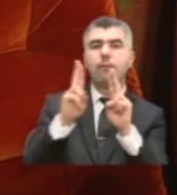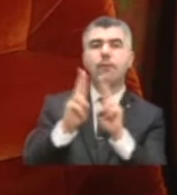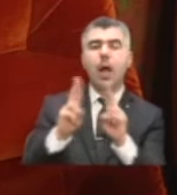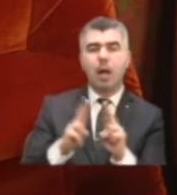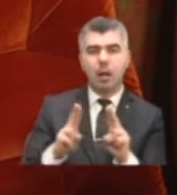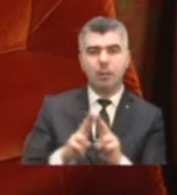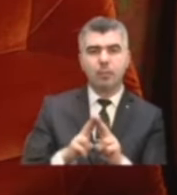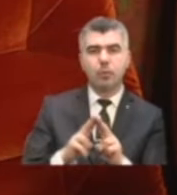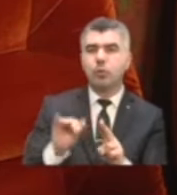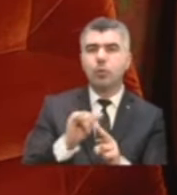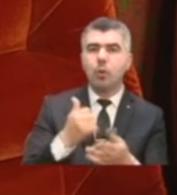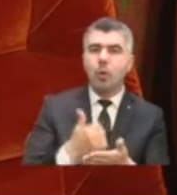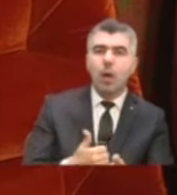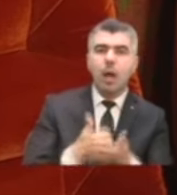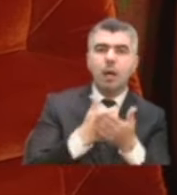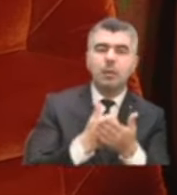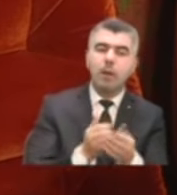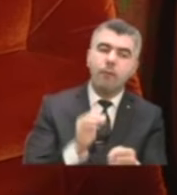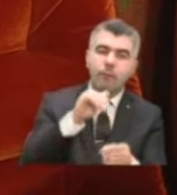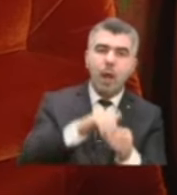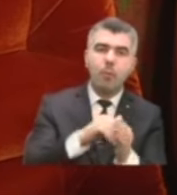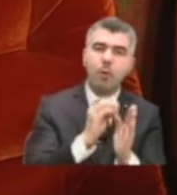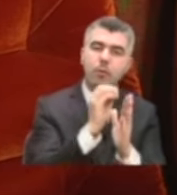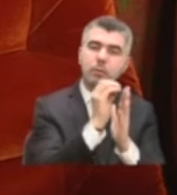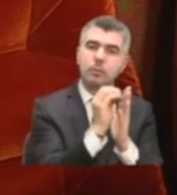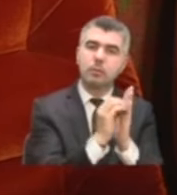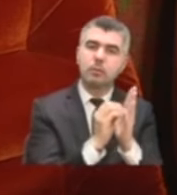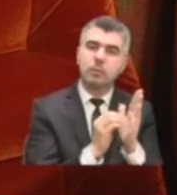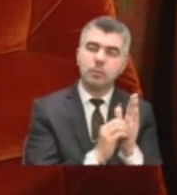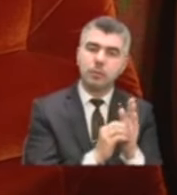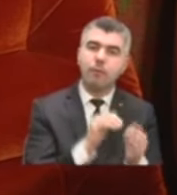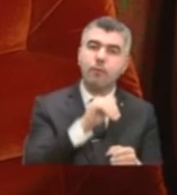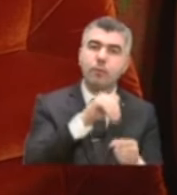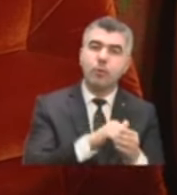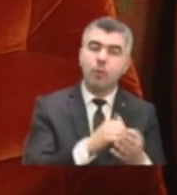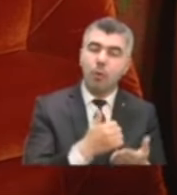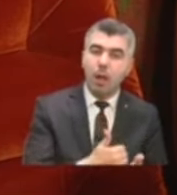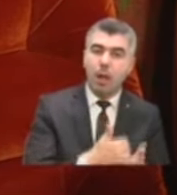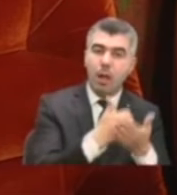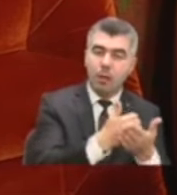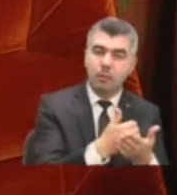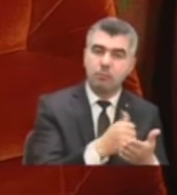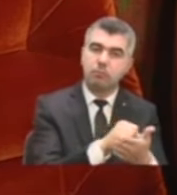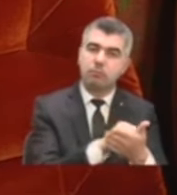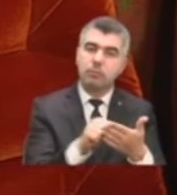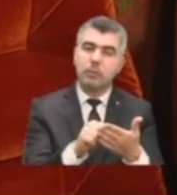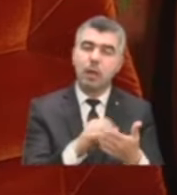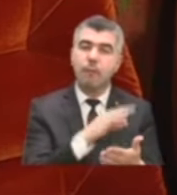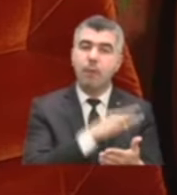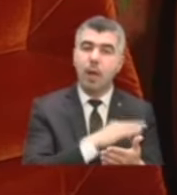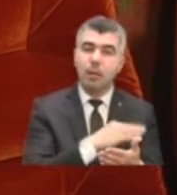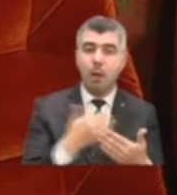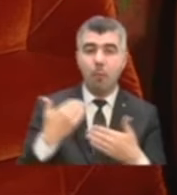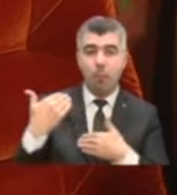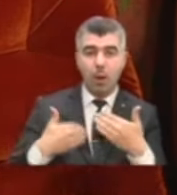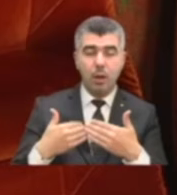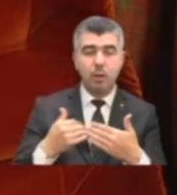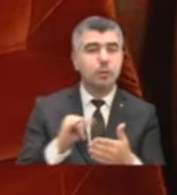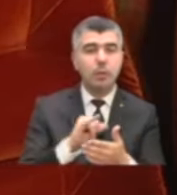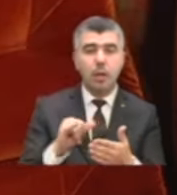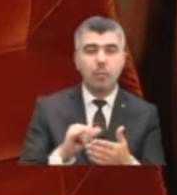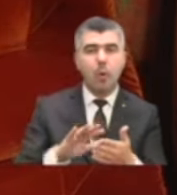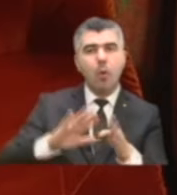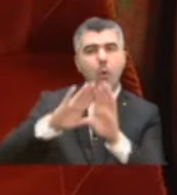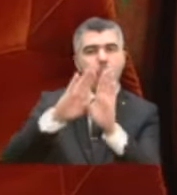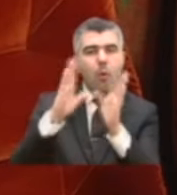نحددوا الخدمات اللي غادي تدخل وجزء منها في صندوق الحماية الاجتماعية اللي غادي ما يستافدوش منه غير الأشخاص في وضعية هشاشة،